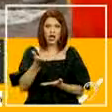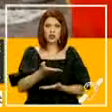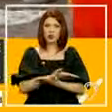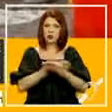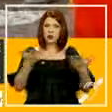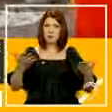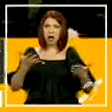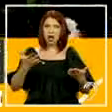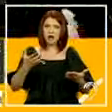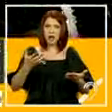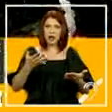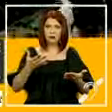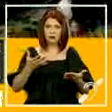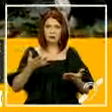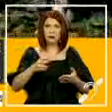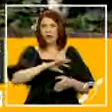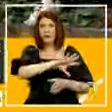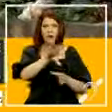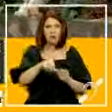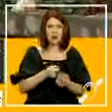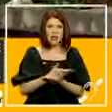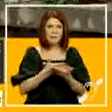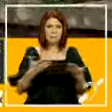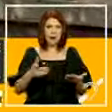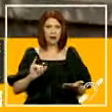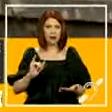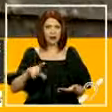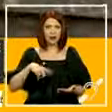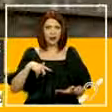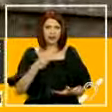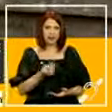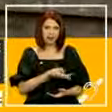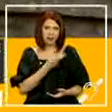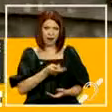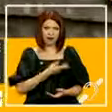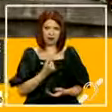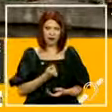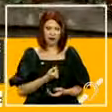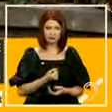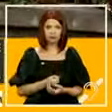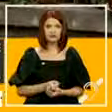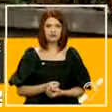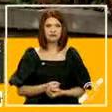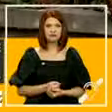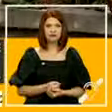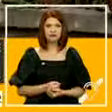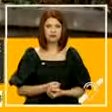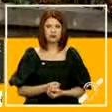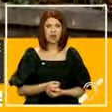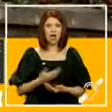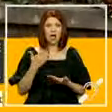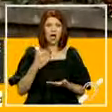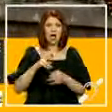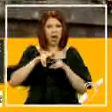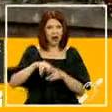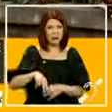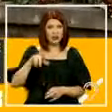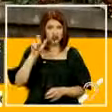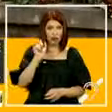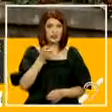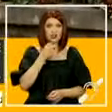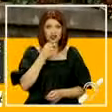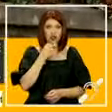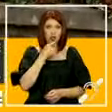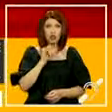mare imperiu, acestei familii imperiale din care facem parte cu toții. A domnit 70 de ani